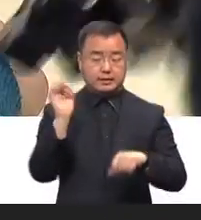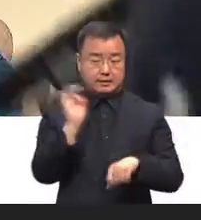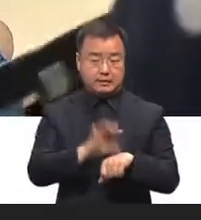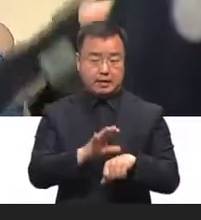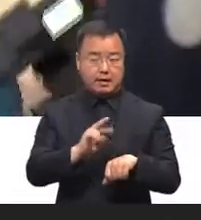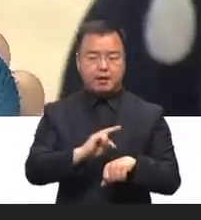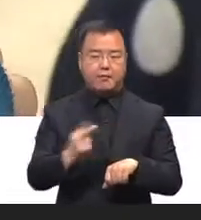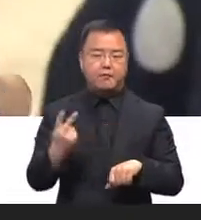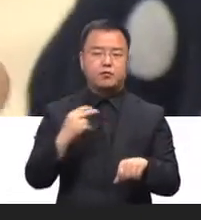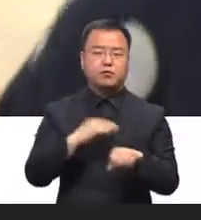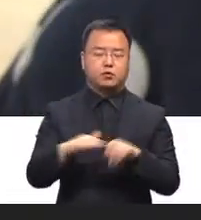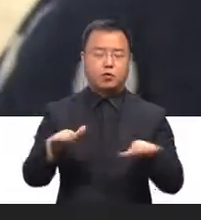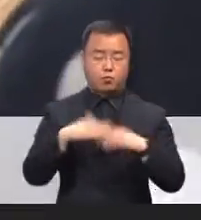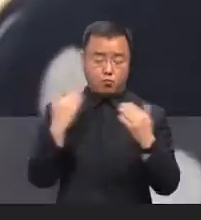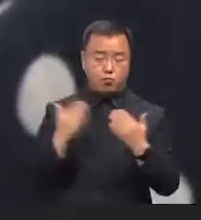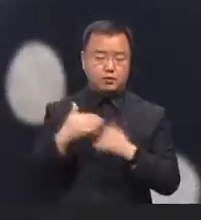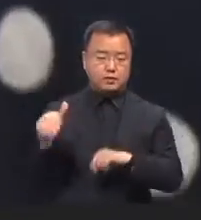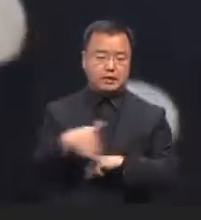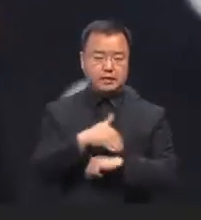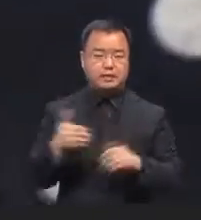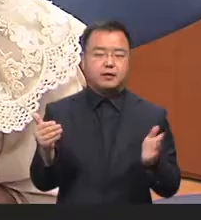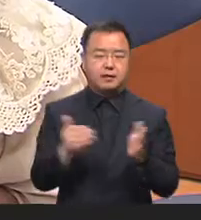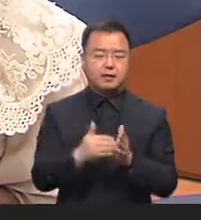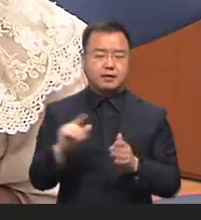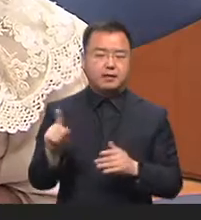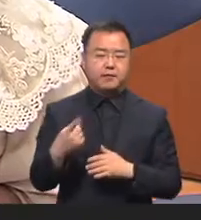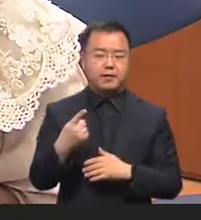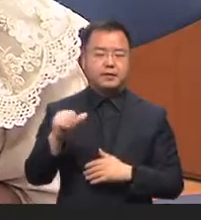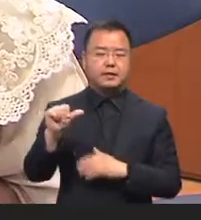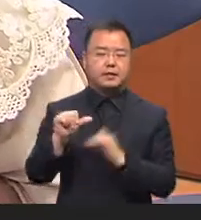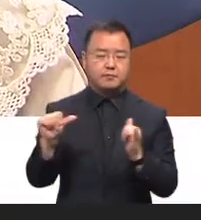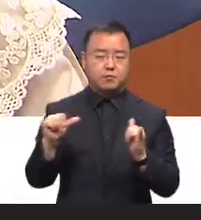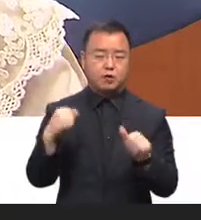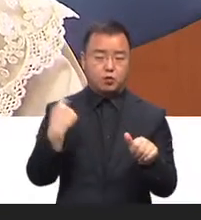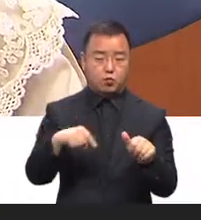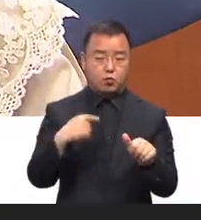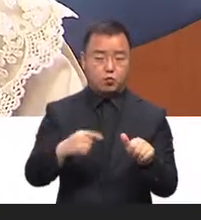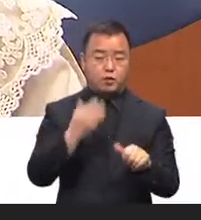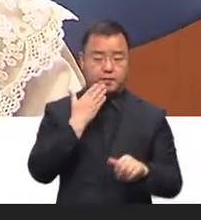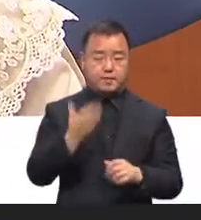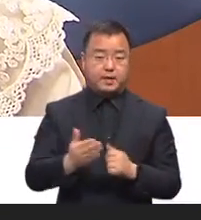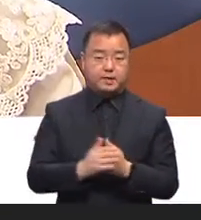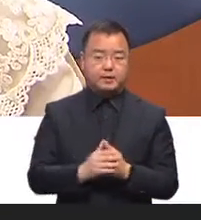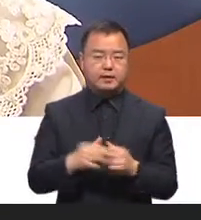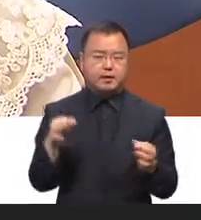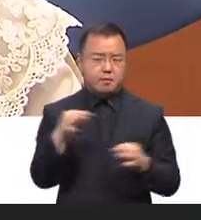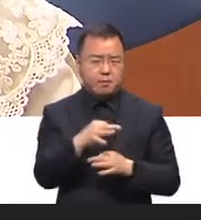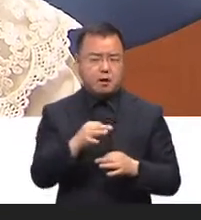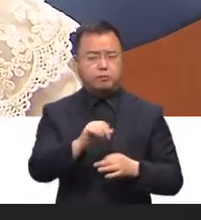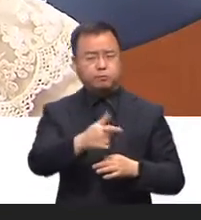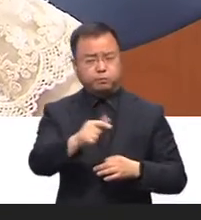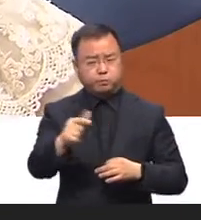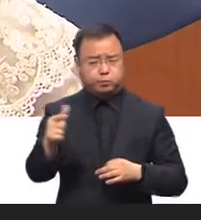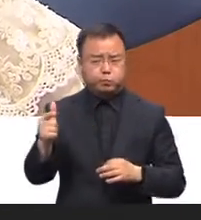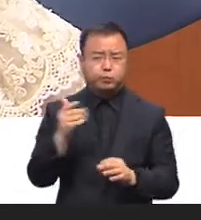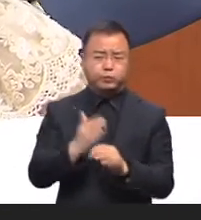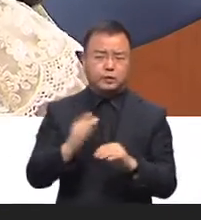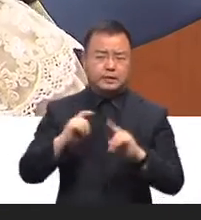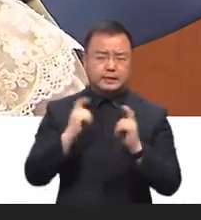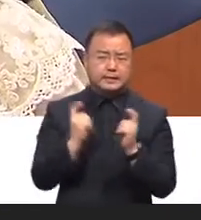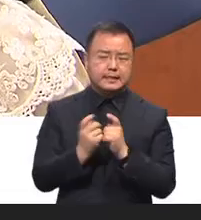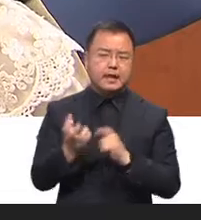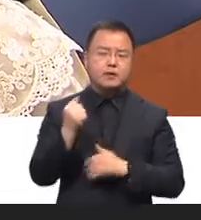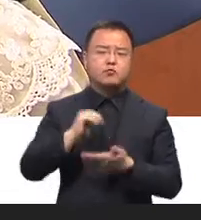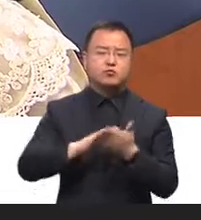백 5명이 교육을 받게 됐습니다 브리 앗 이런 부분에 대한 문제도 많이 퍼져서 이제 불안은 썼고